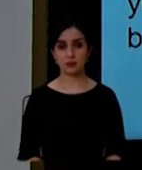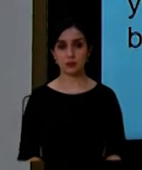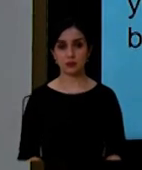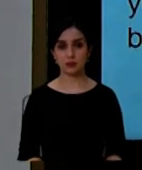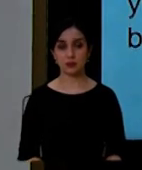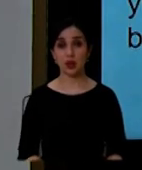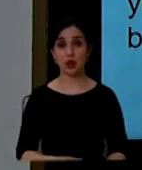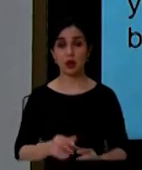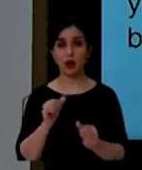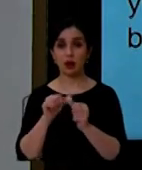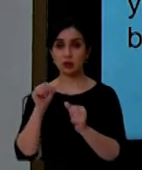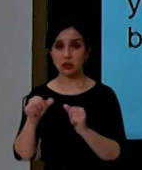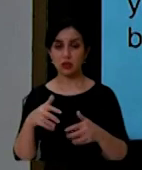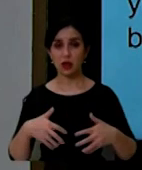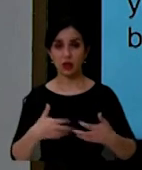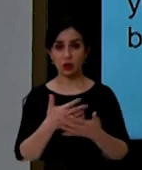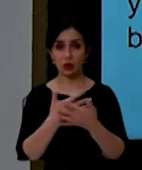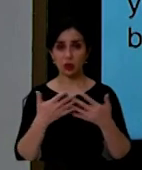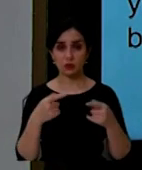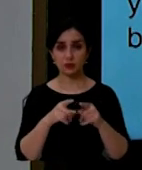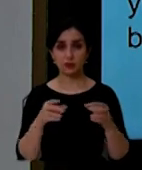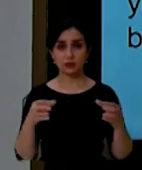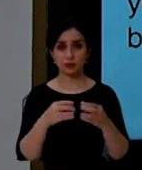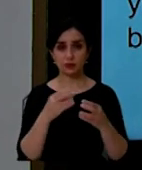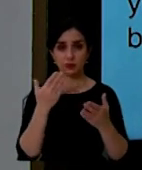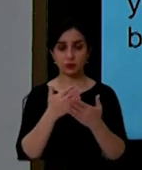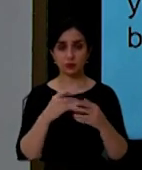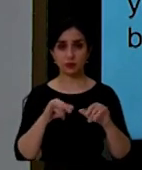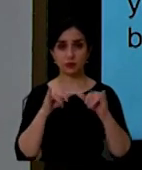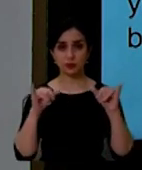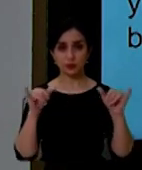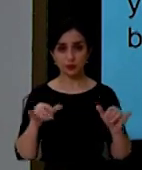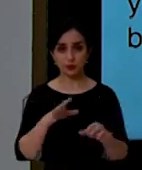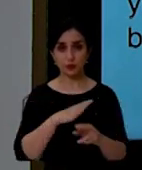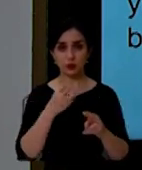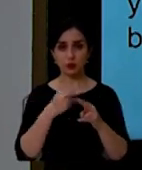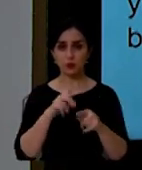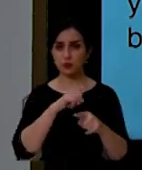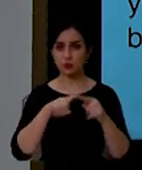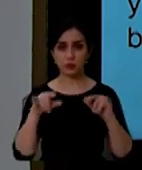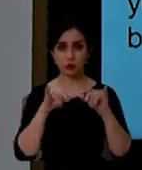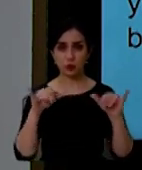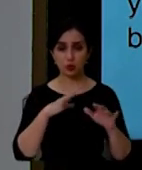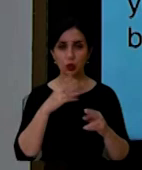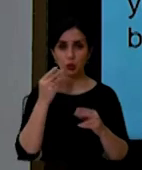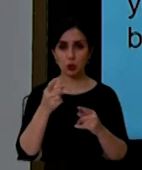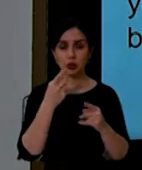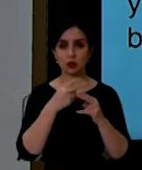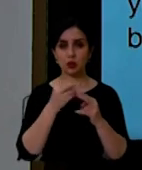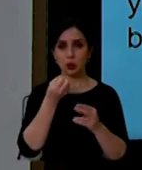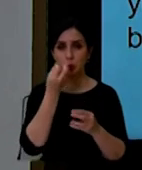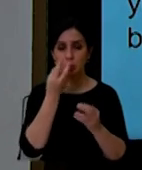Əynəqsə, xəşəratlər sınıfı əvç alib rəvajləngən. Əllər ərasıda, güllə